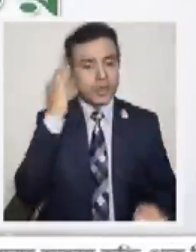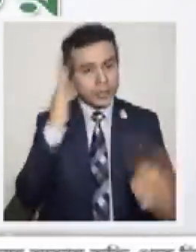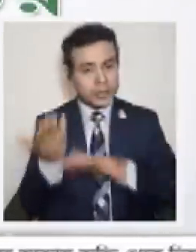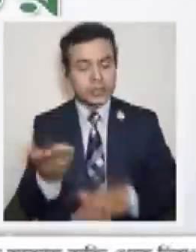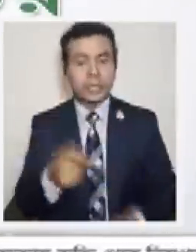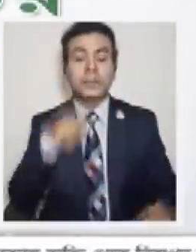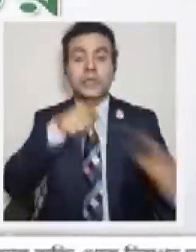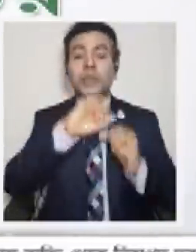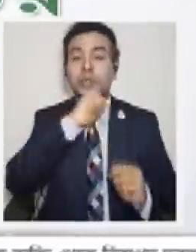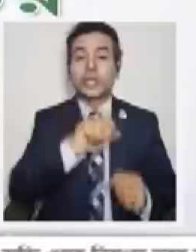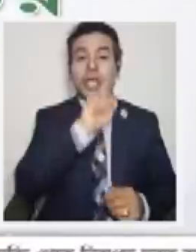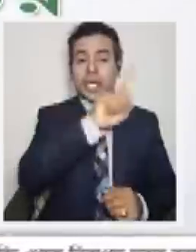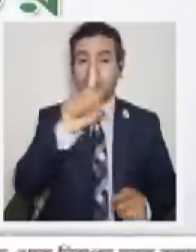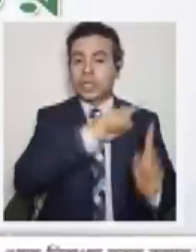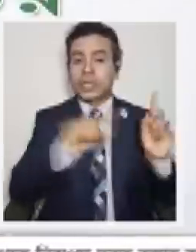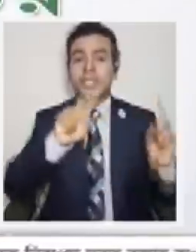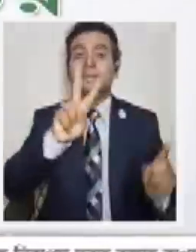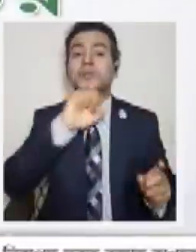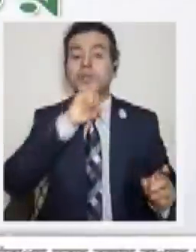38 জন এবং নারী 5 জন।